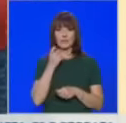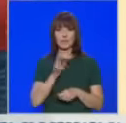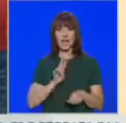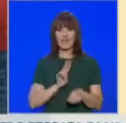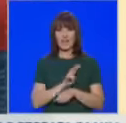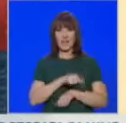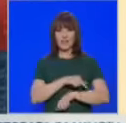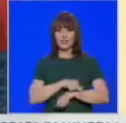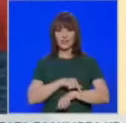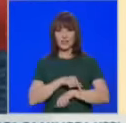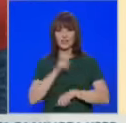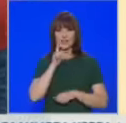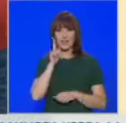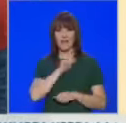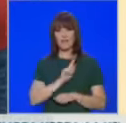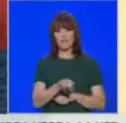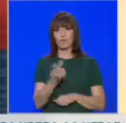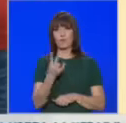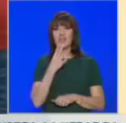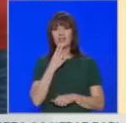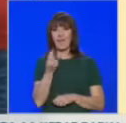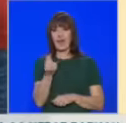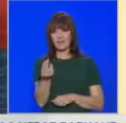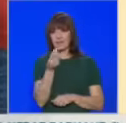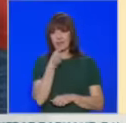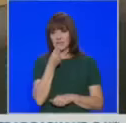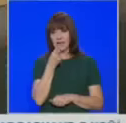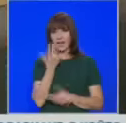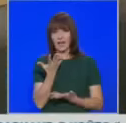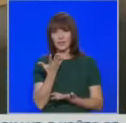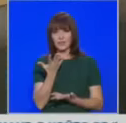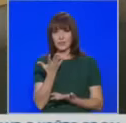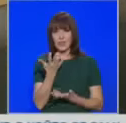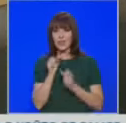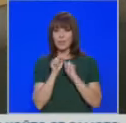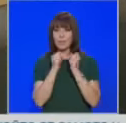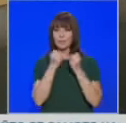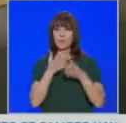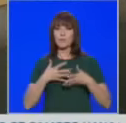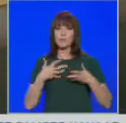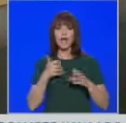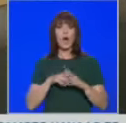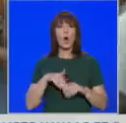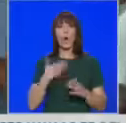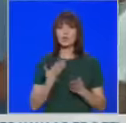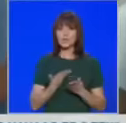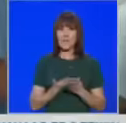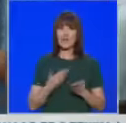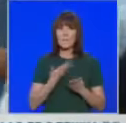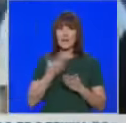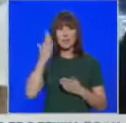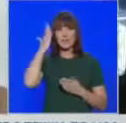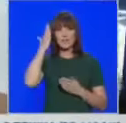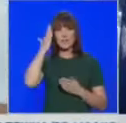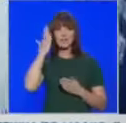12 часов работен ден. Не може 2 лева да се нахраниш ти за 12 часа. На протеста бяха поискани и оставки, а пред Здравното